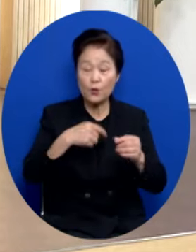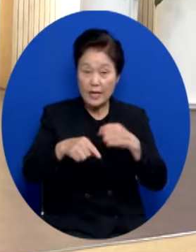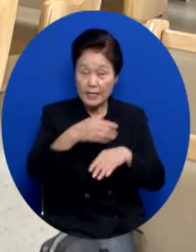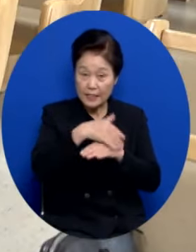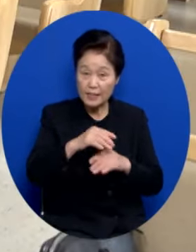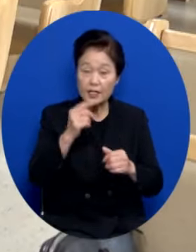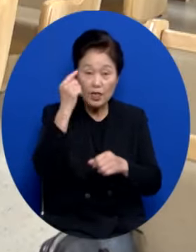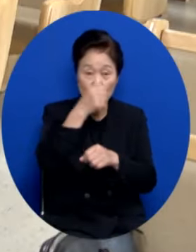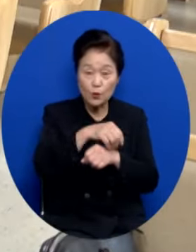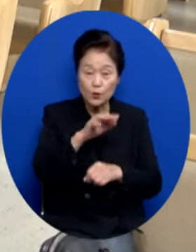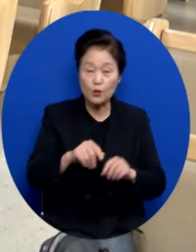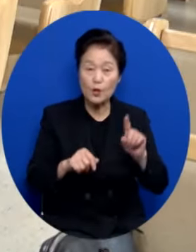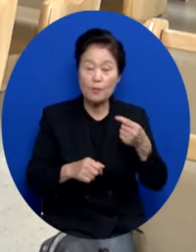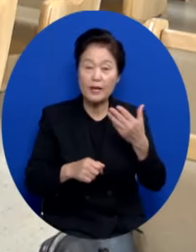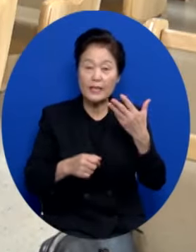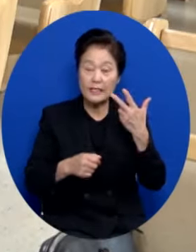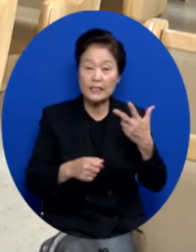정책연구소는 지난 100출회기